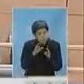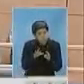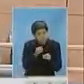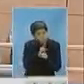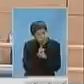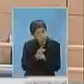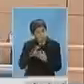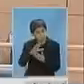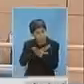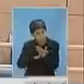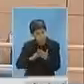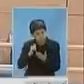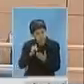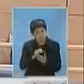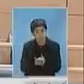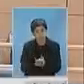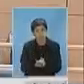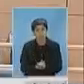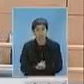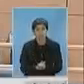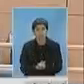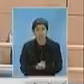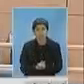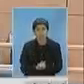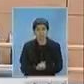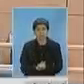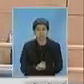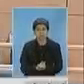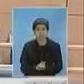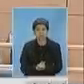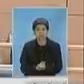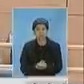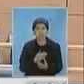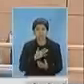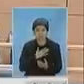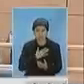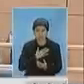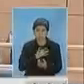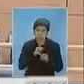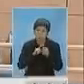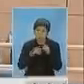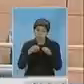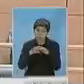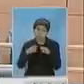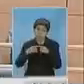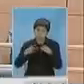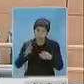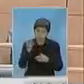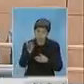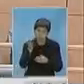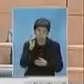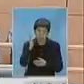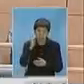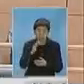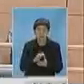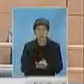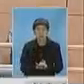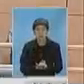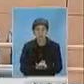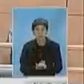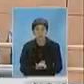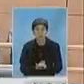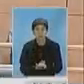ให้กับประเทศให้ได้ผมฟังเพื่อนสมาชิกพรรคฝ่ายค้านด้วยความเคารพ